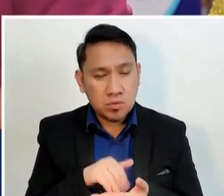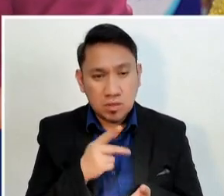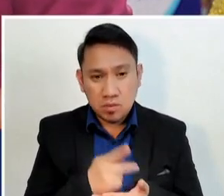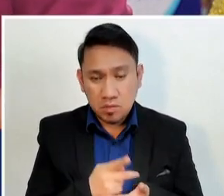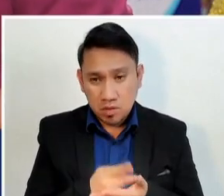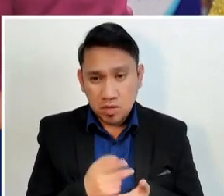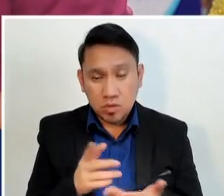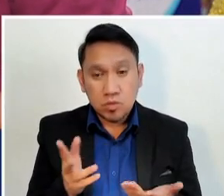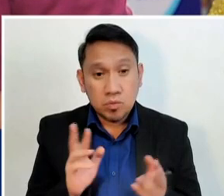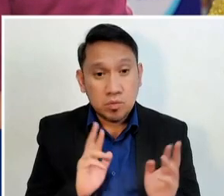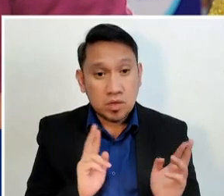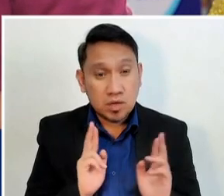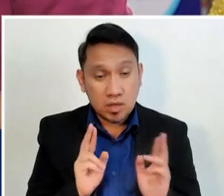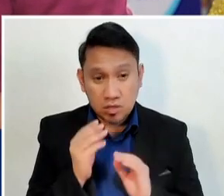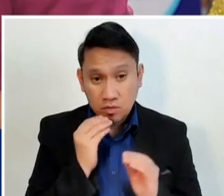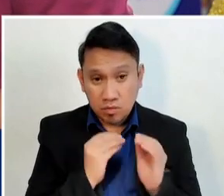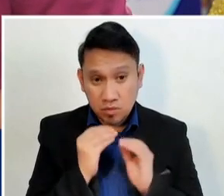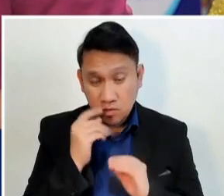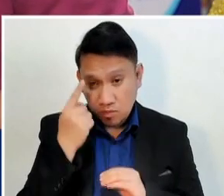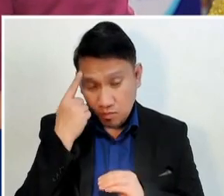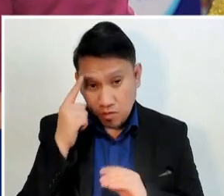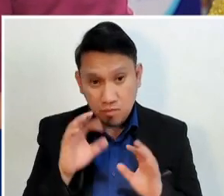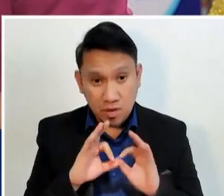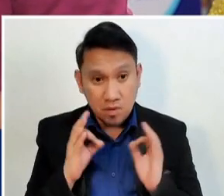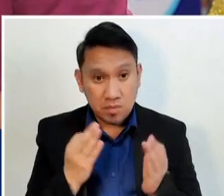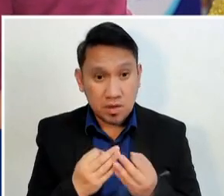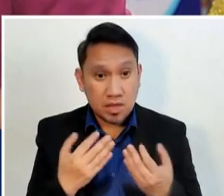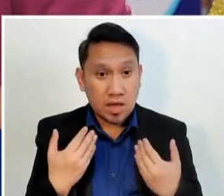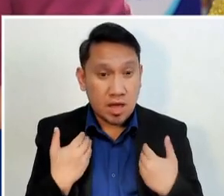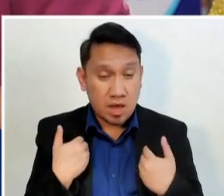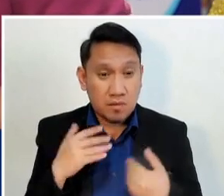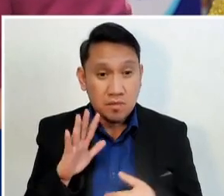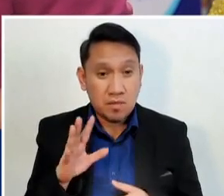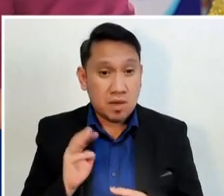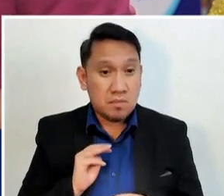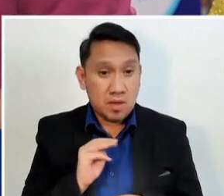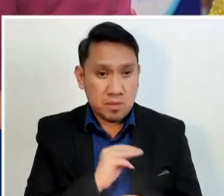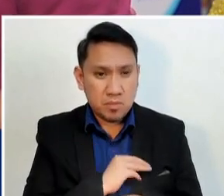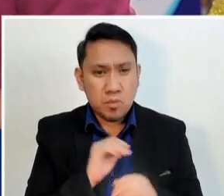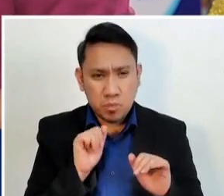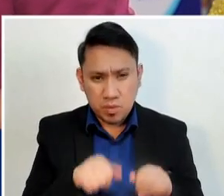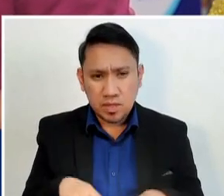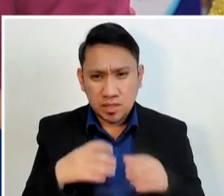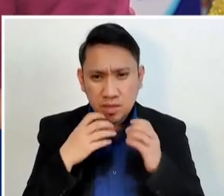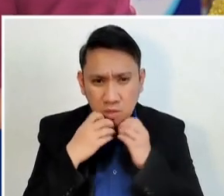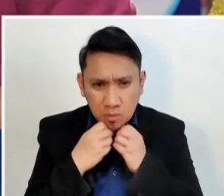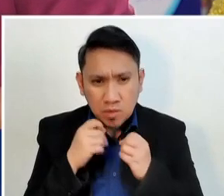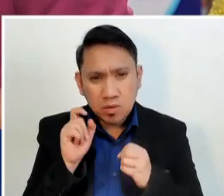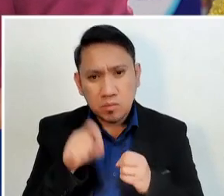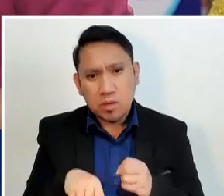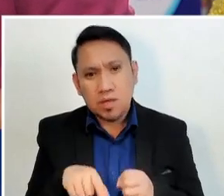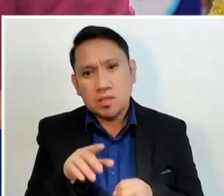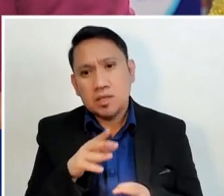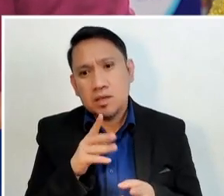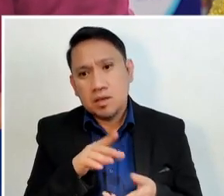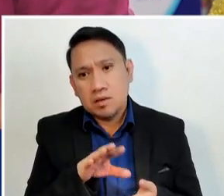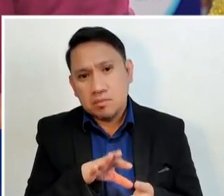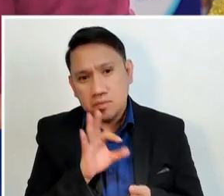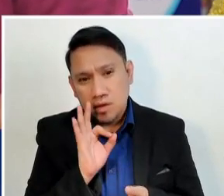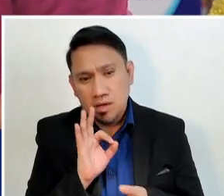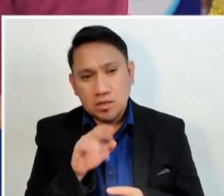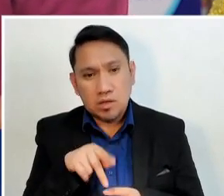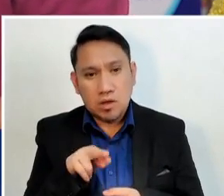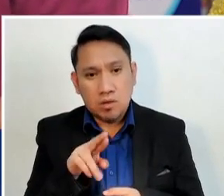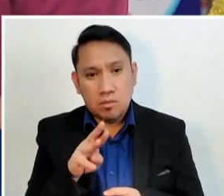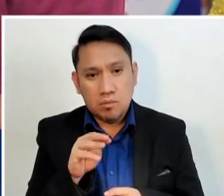Noche Buena sa pamilyang may 5 miyembro. Pwede naman ani lang makatipid kung pipili ng mga produktong nakapromo o sisimplihan na lang ang